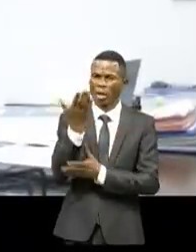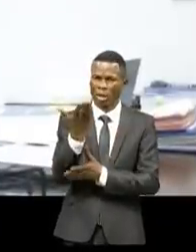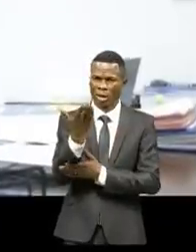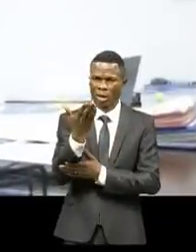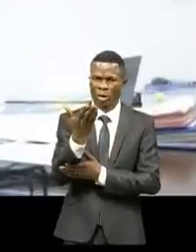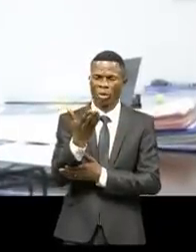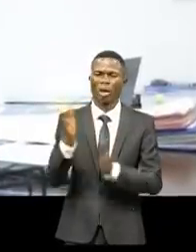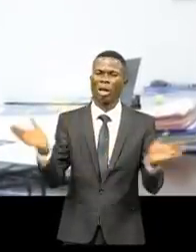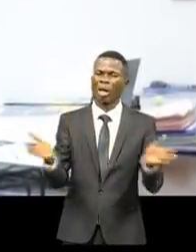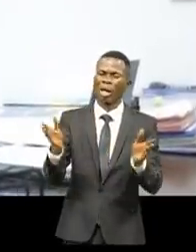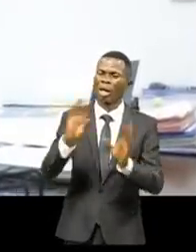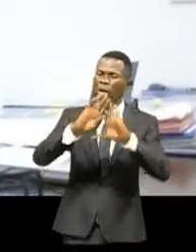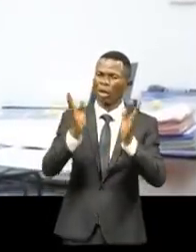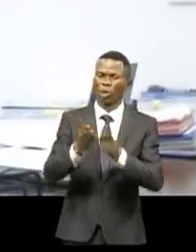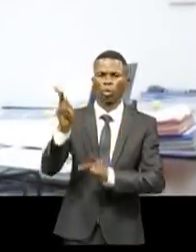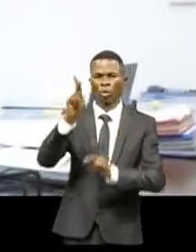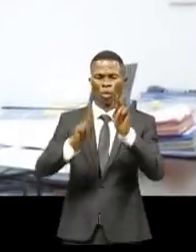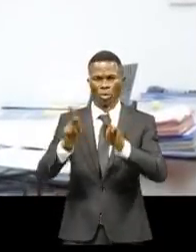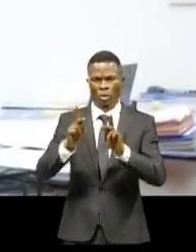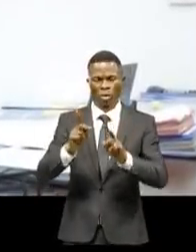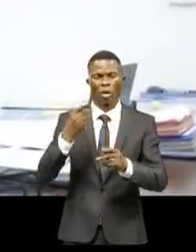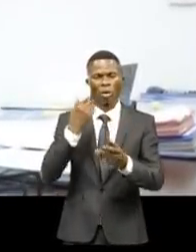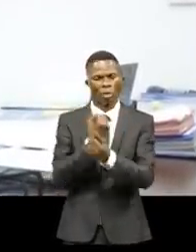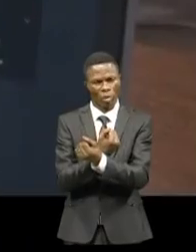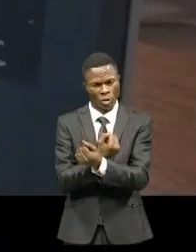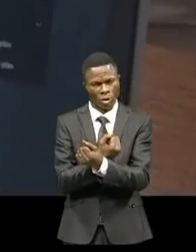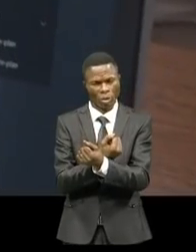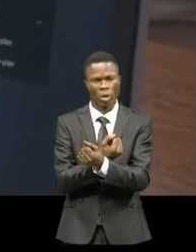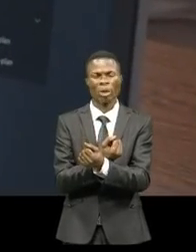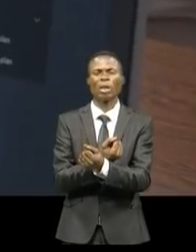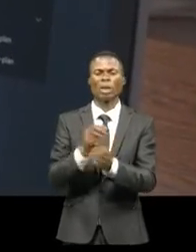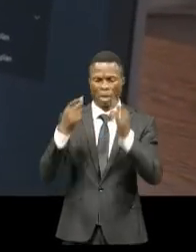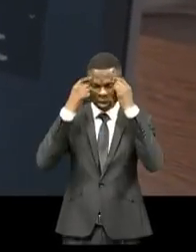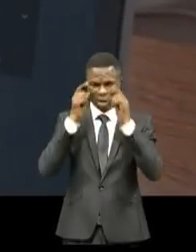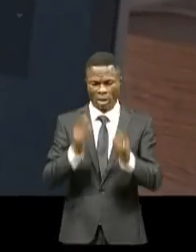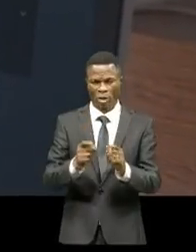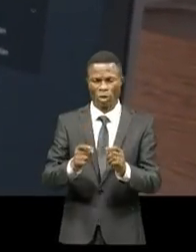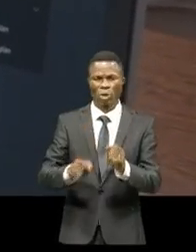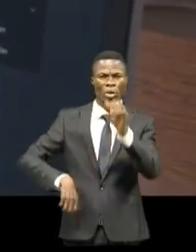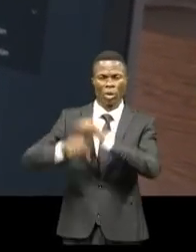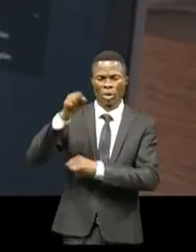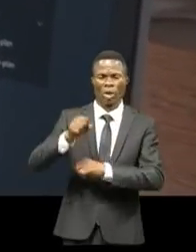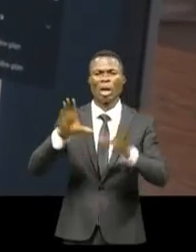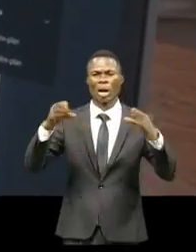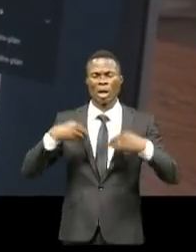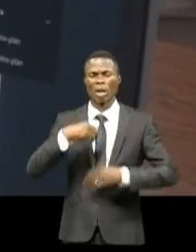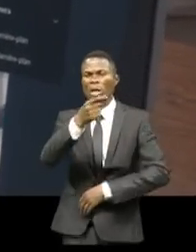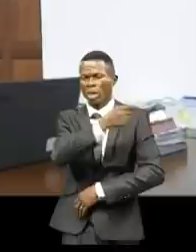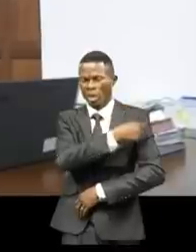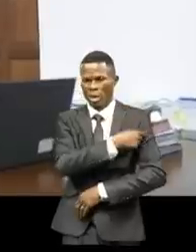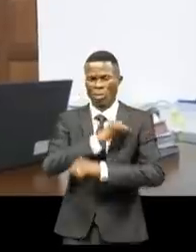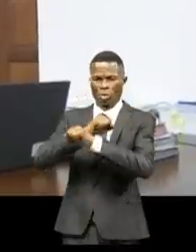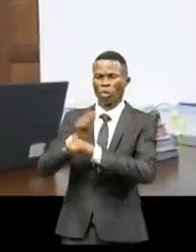son exhortation à la population afin d'observer scrupuleusement les mesures barrières et de se faire vacciner pour se